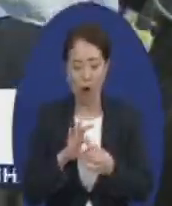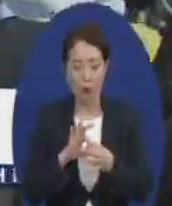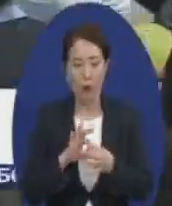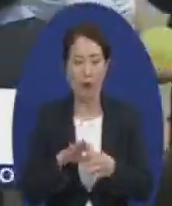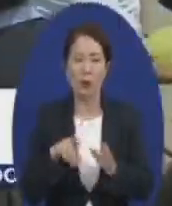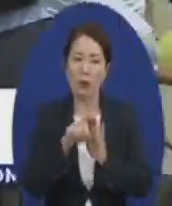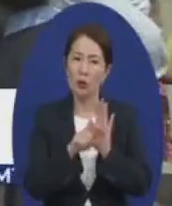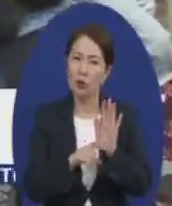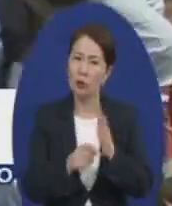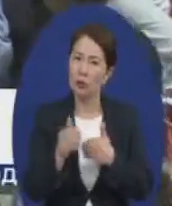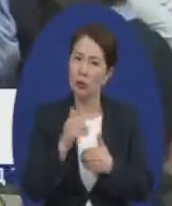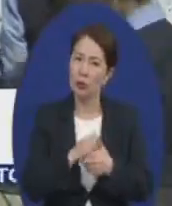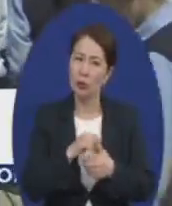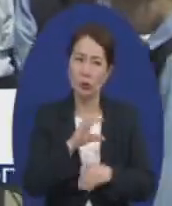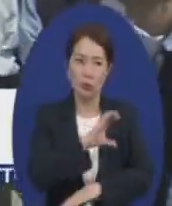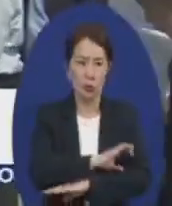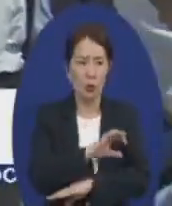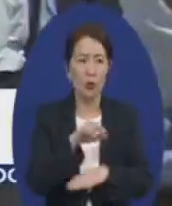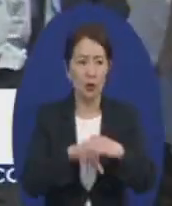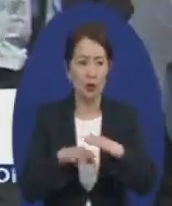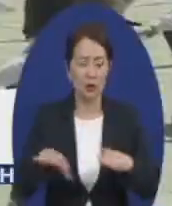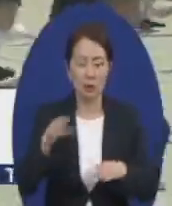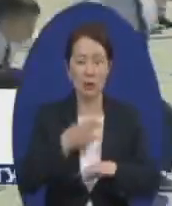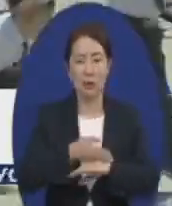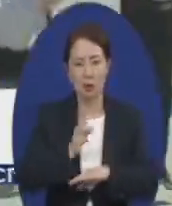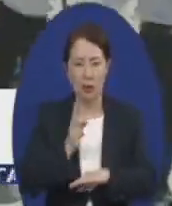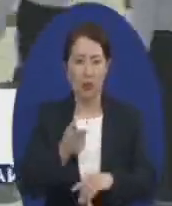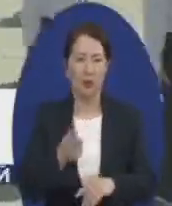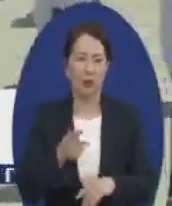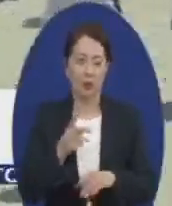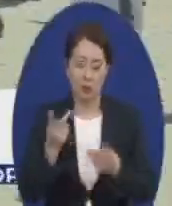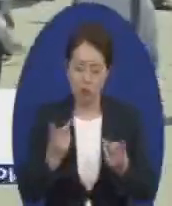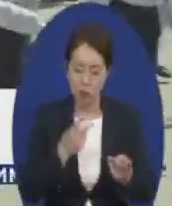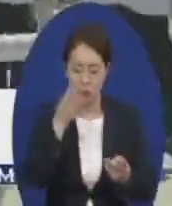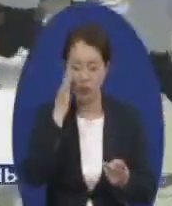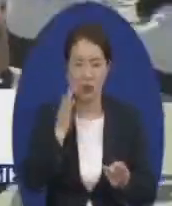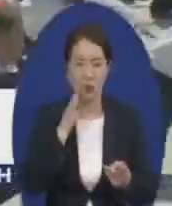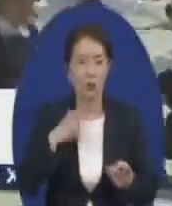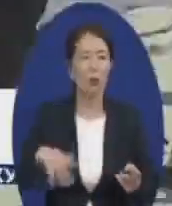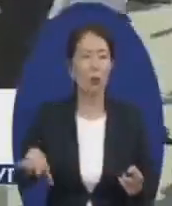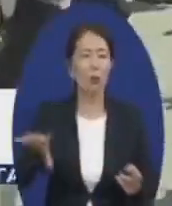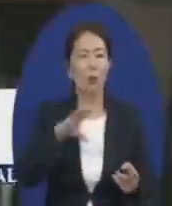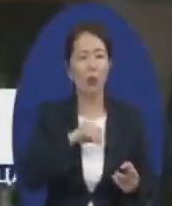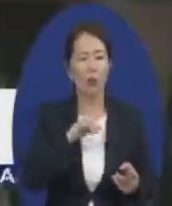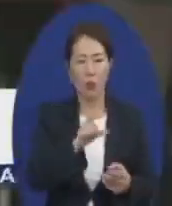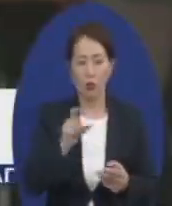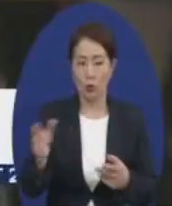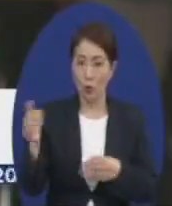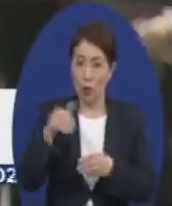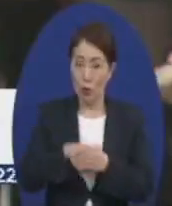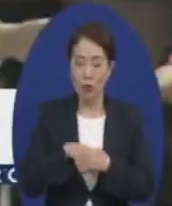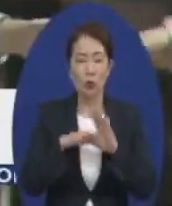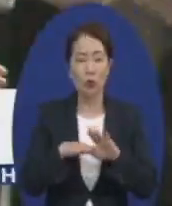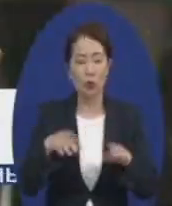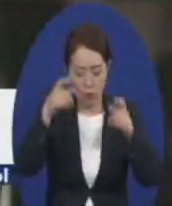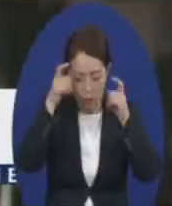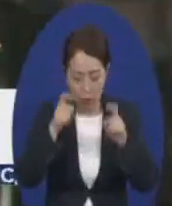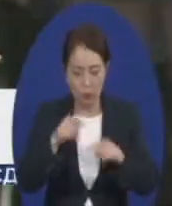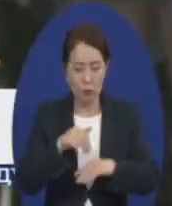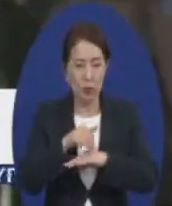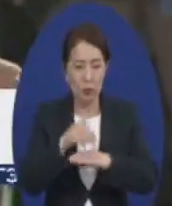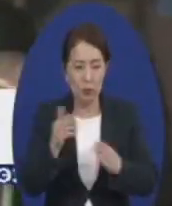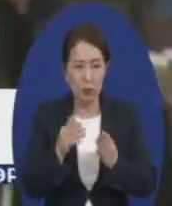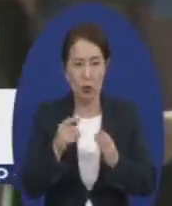гол нь хөтөлбөрт хамрагдаж байгаа тухайн сургалт цэцэрлэгийн захирал, эрхлэгч, үйлчлэгч, эцэг эхчүүдгээд бүх талын оролцоотойгоор хүүхдийн хүмүүжил